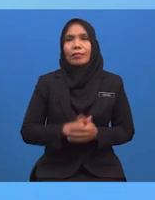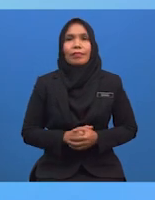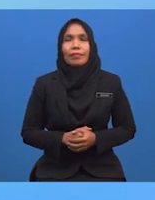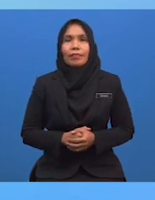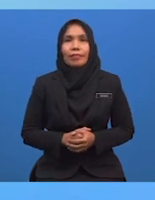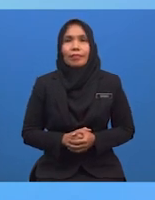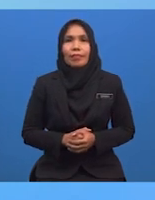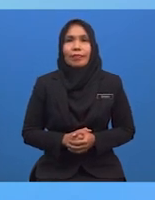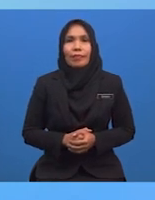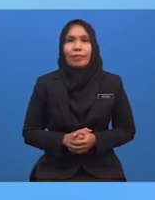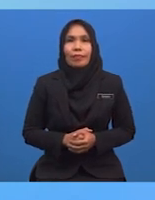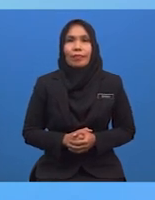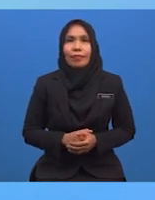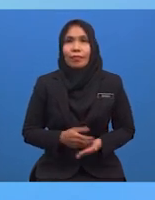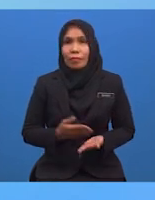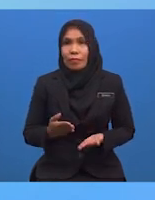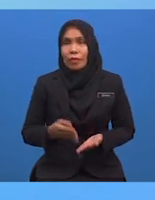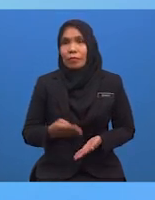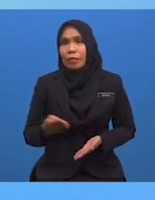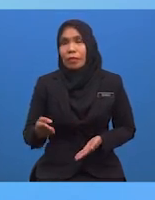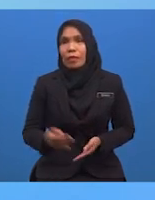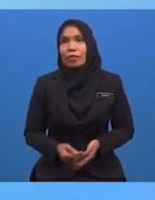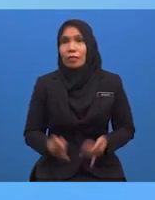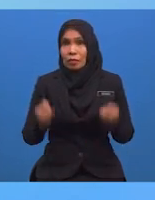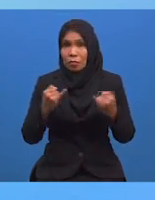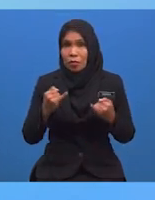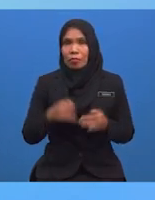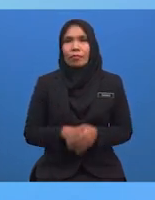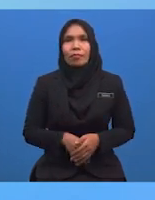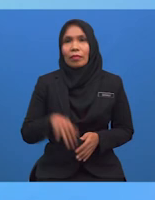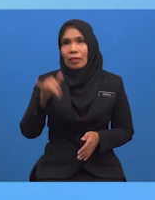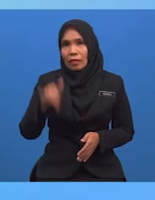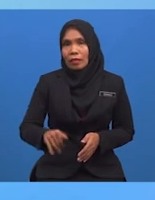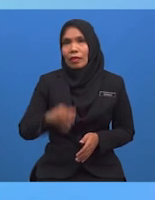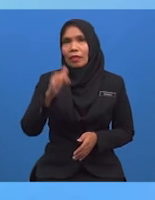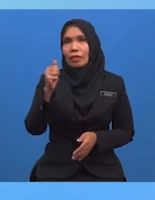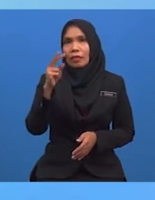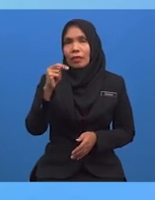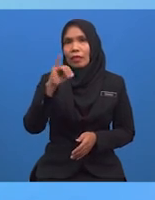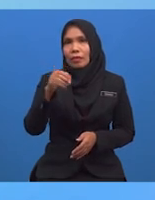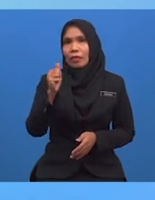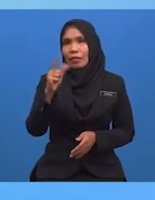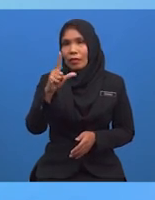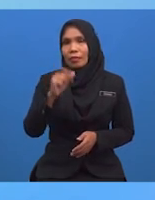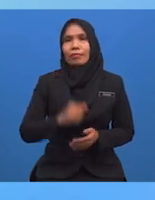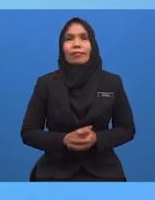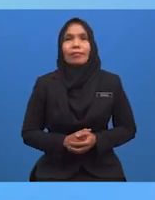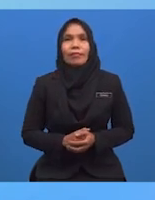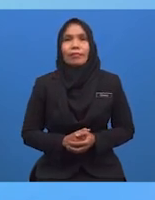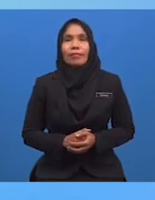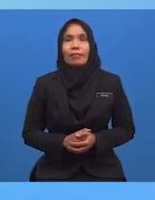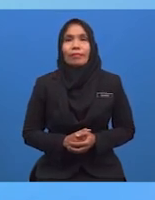Bagi barang-barang import yang anjal permintaan harga, inflasi dalam negara